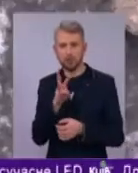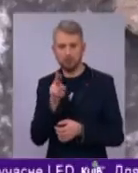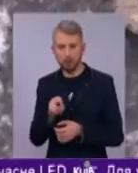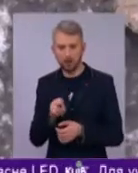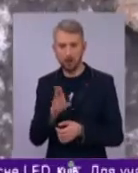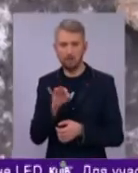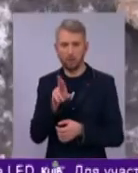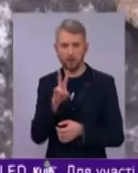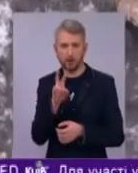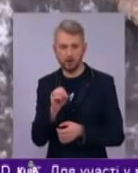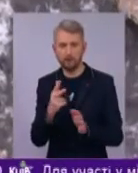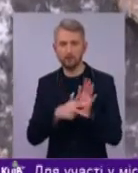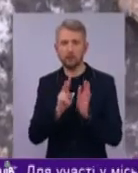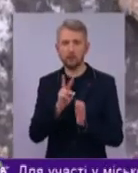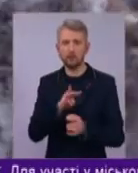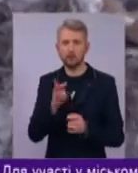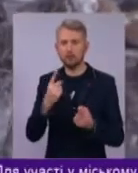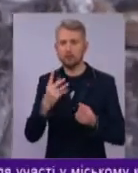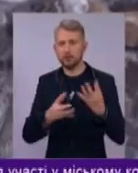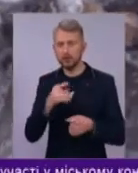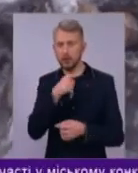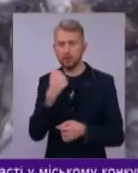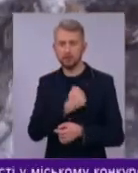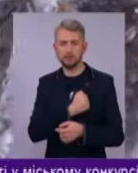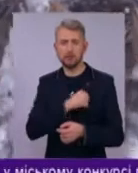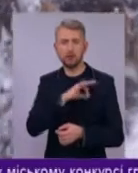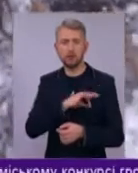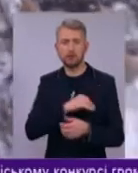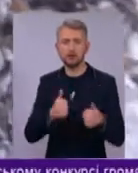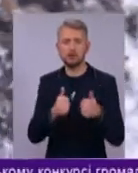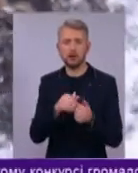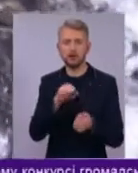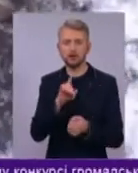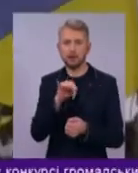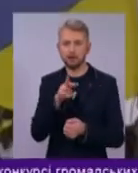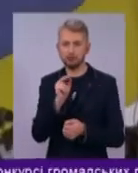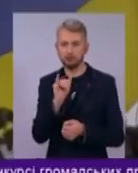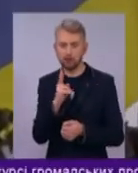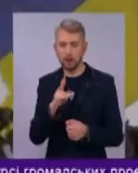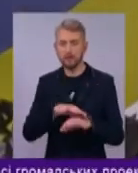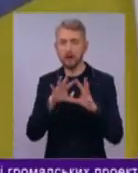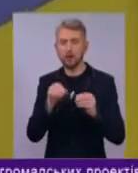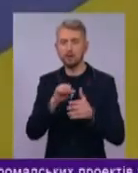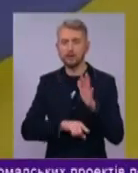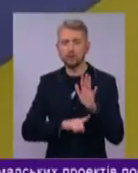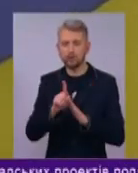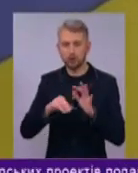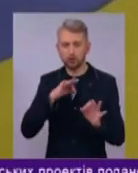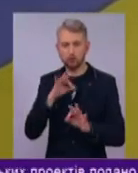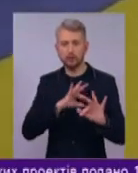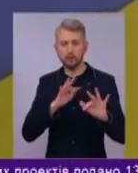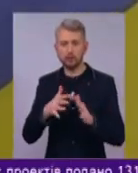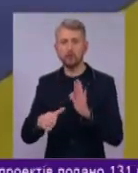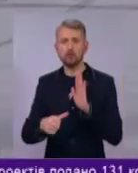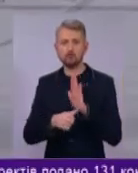Водяного. 82-мм міномети російські найманці використали неподалік Тарамчука. Загалом від початку доби відбулось 6